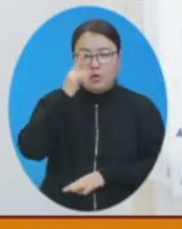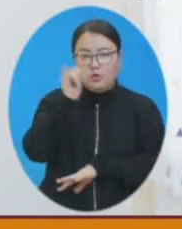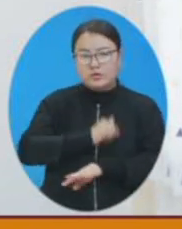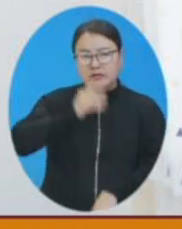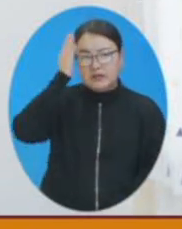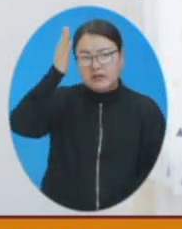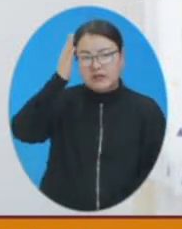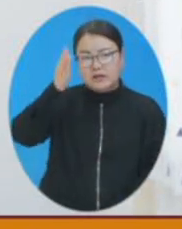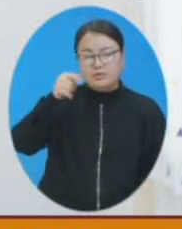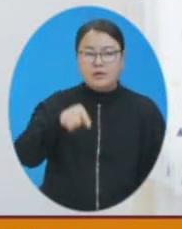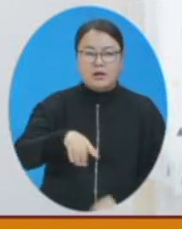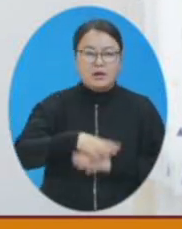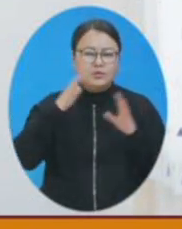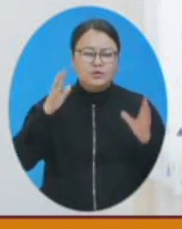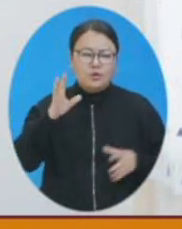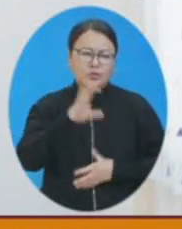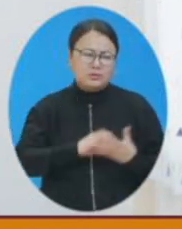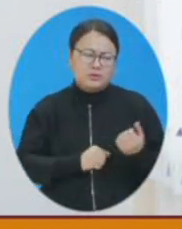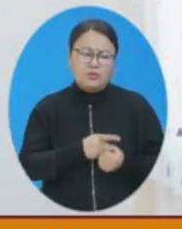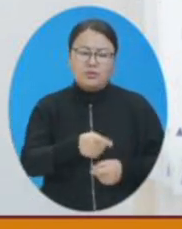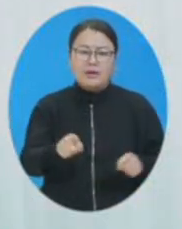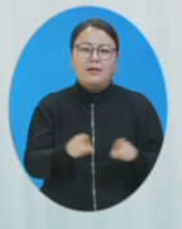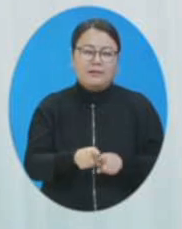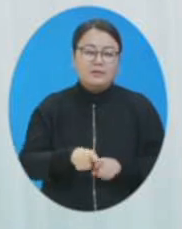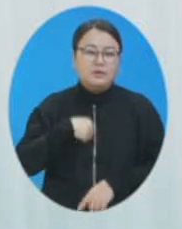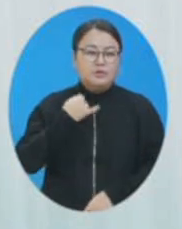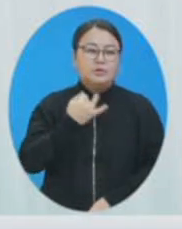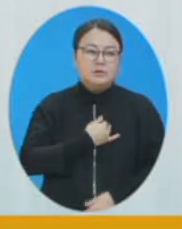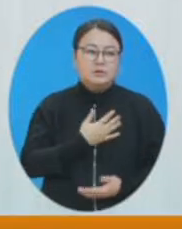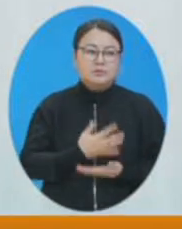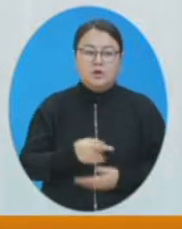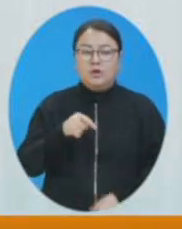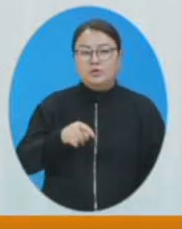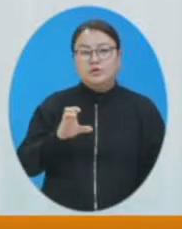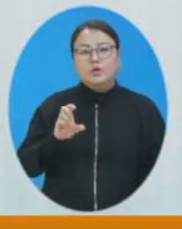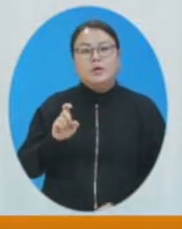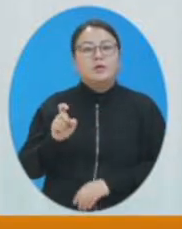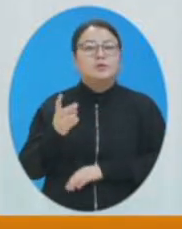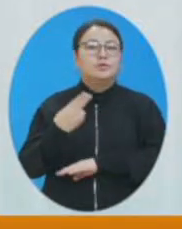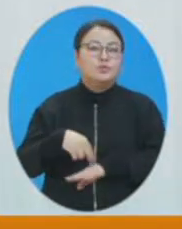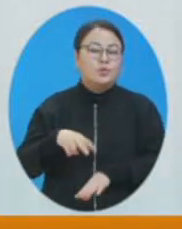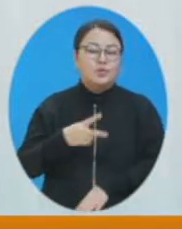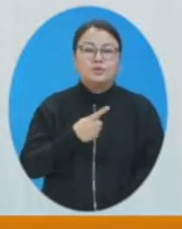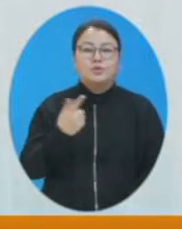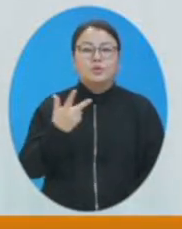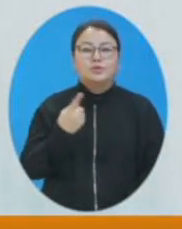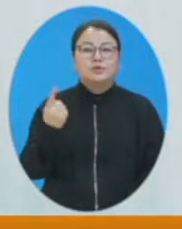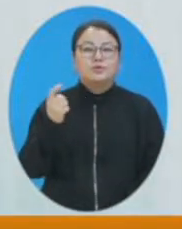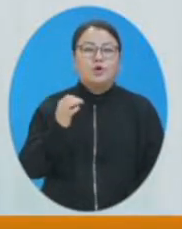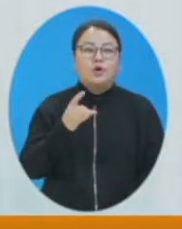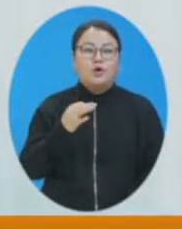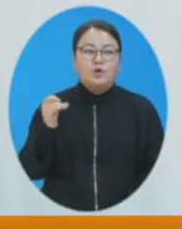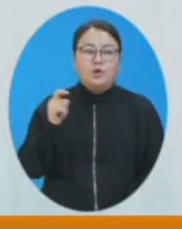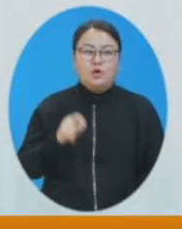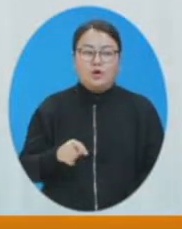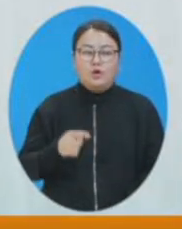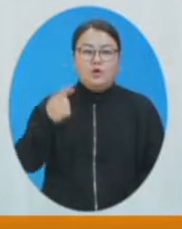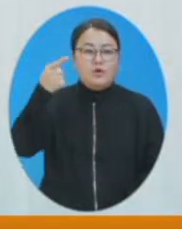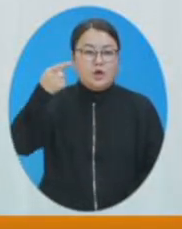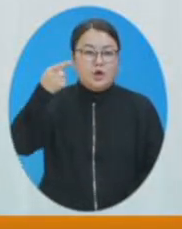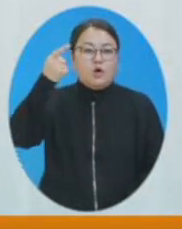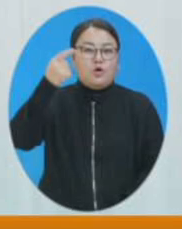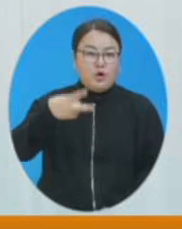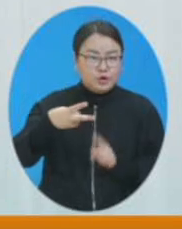одоо том хөрөнгө оруулалт болно гэдээ би дотор итгэж авдаг. А өнөөдөр бол Сонгин хайрхан дүүргийн 31-р хороонд одоо